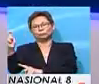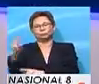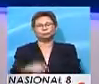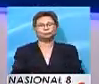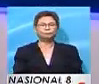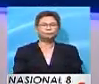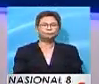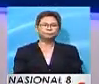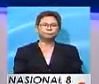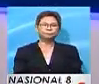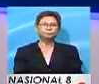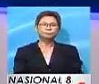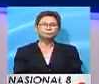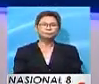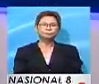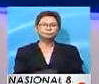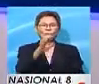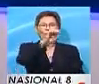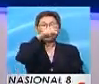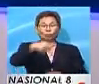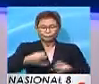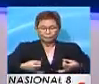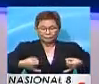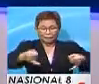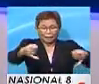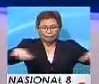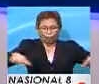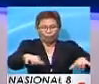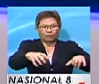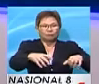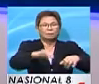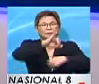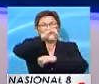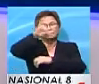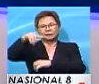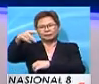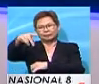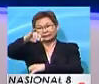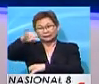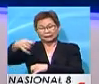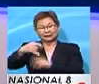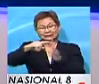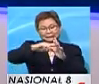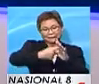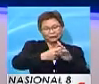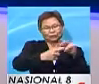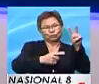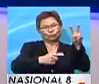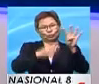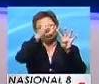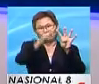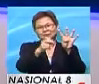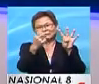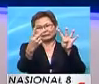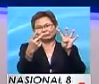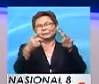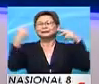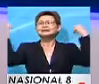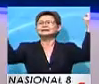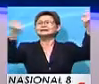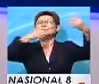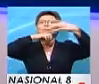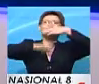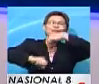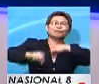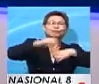timur op Jalan dilaksanakan jabatan pengangkutan Jalan jpj bermula 24 disember ini Sempena sambutan